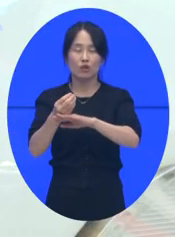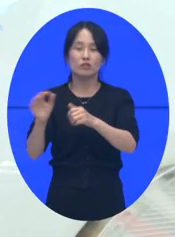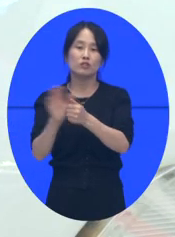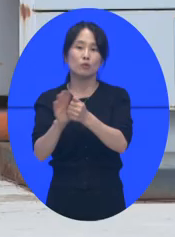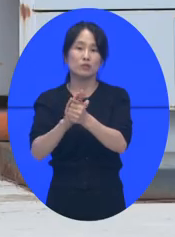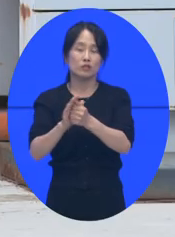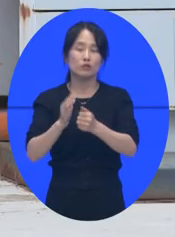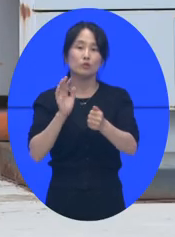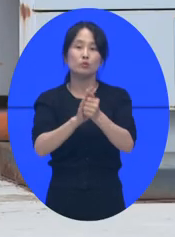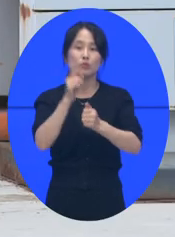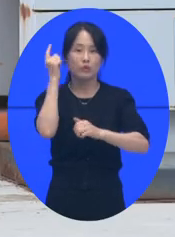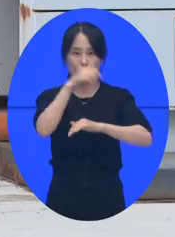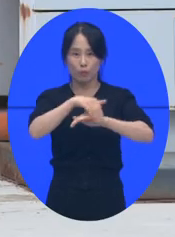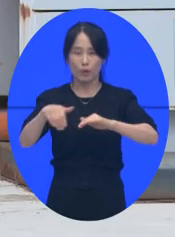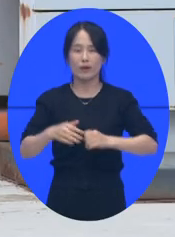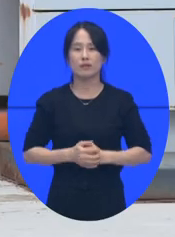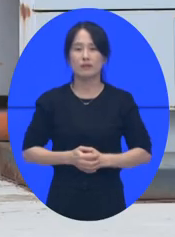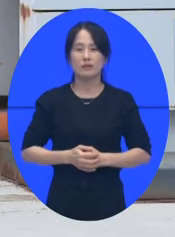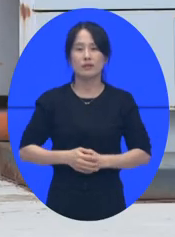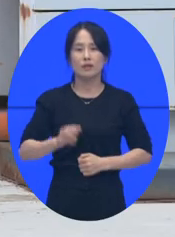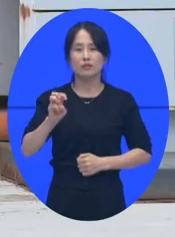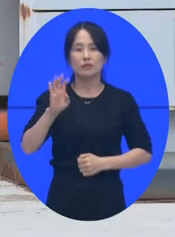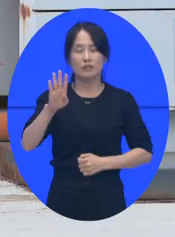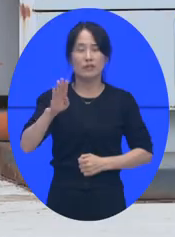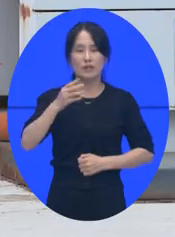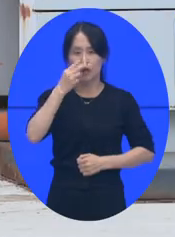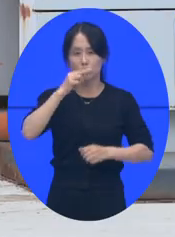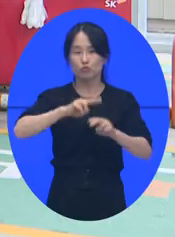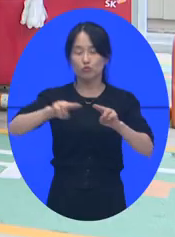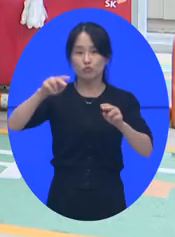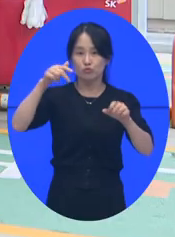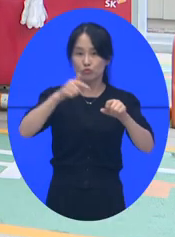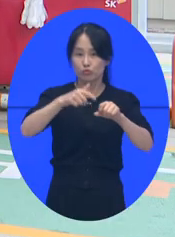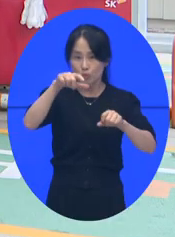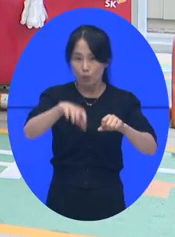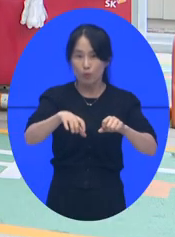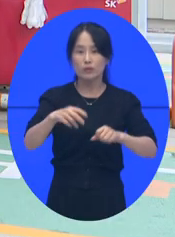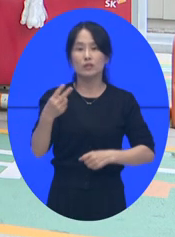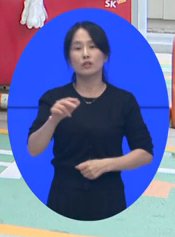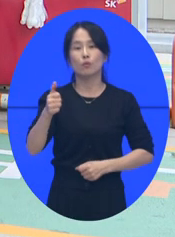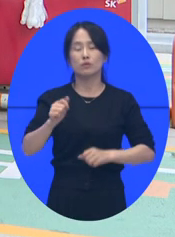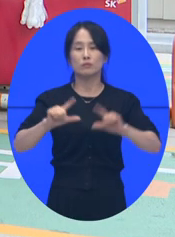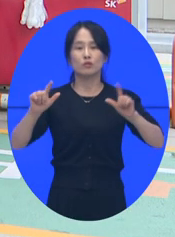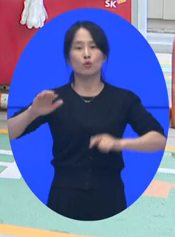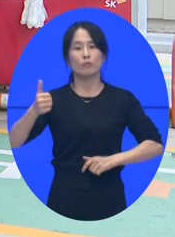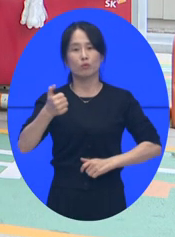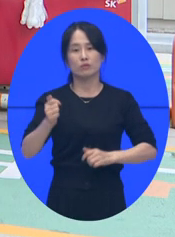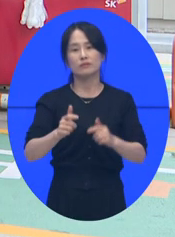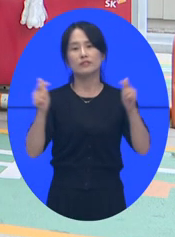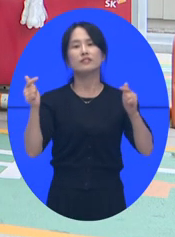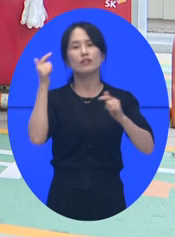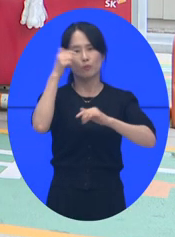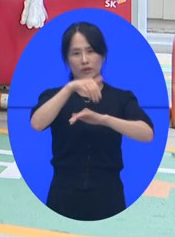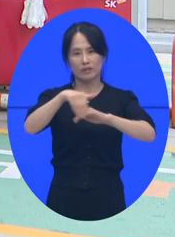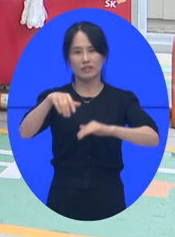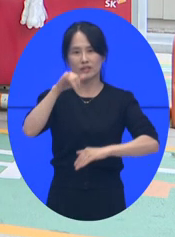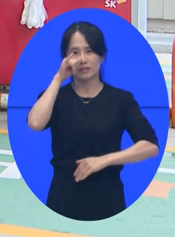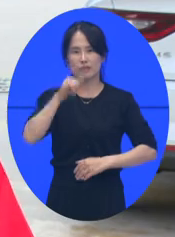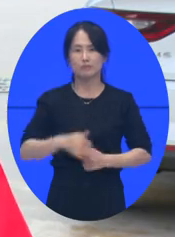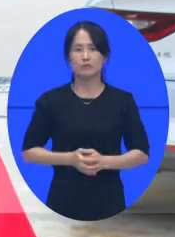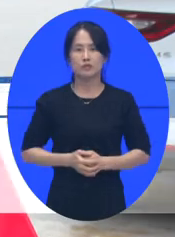겁니다. 내년 도내 18개 시군 34개 주유소를 시작으로 2050년에는 950개까지 늘린다는